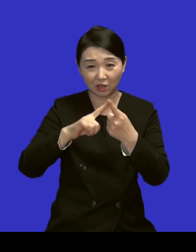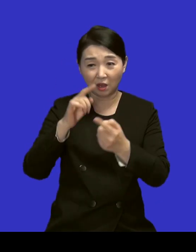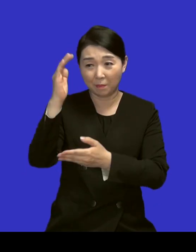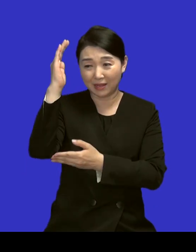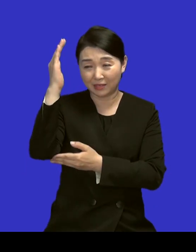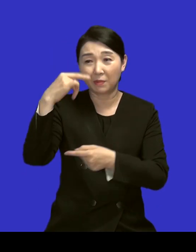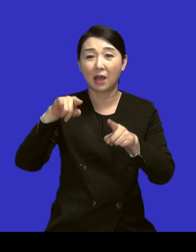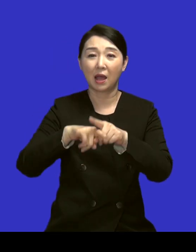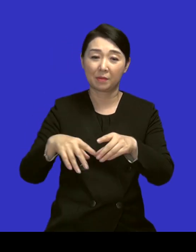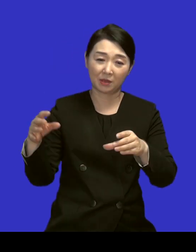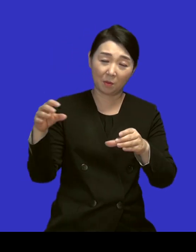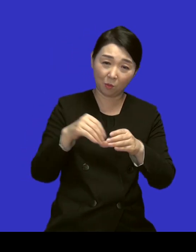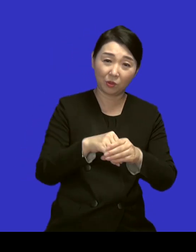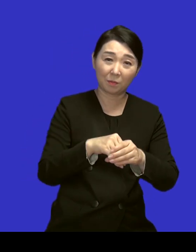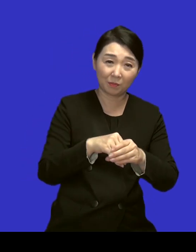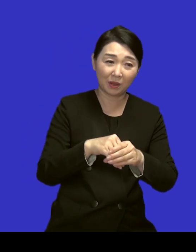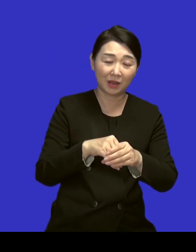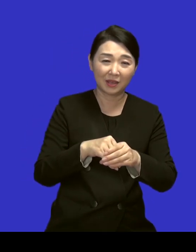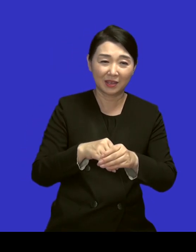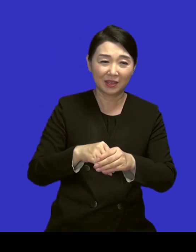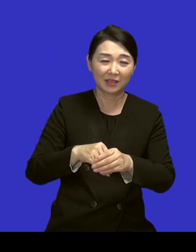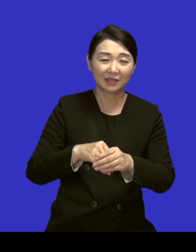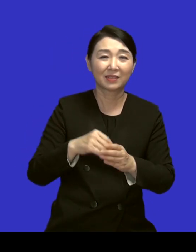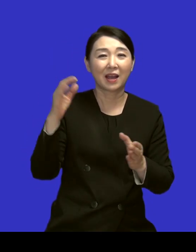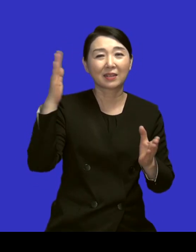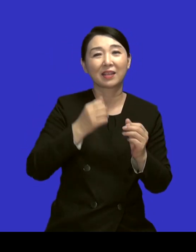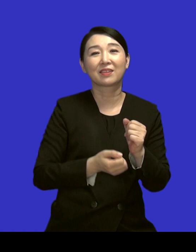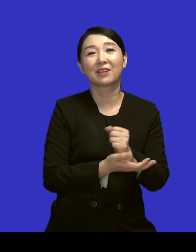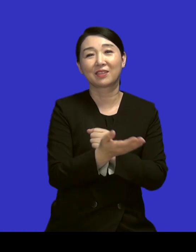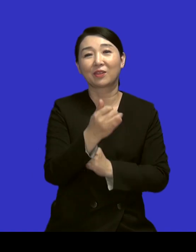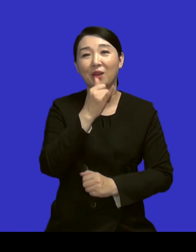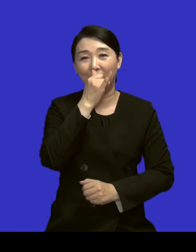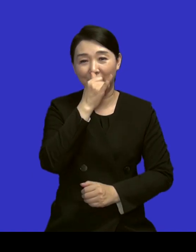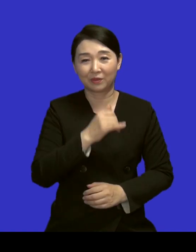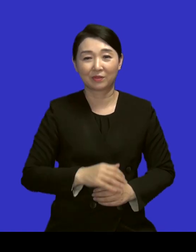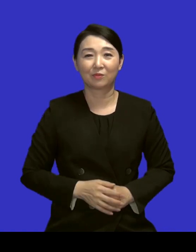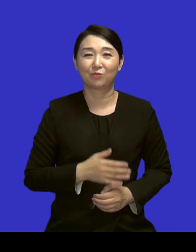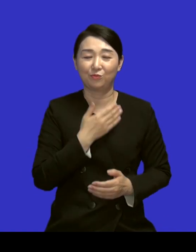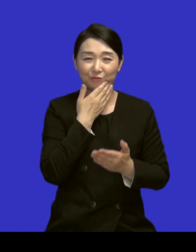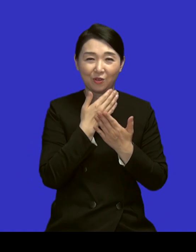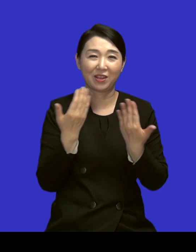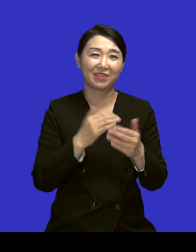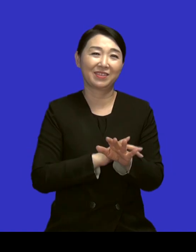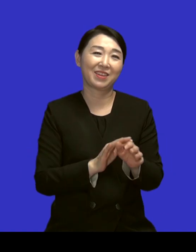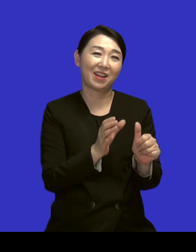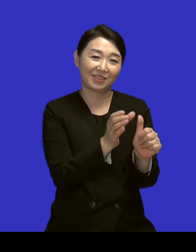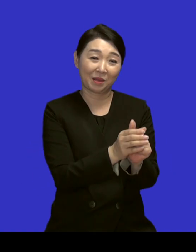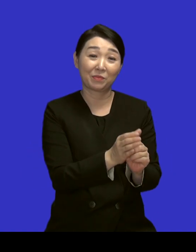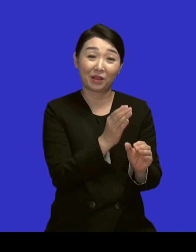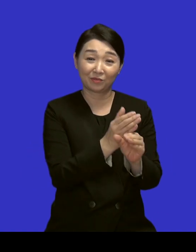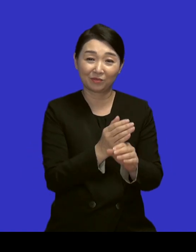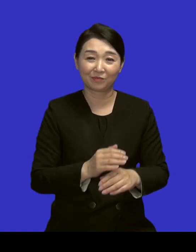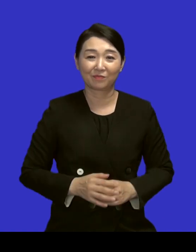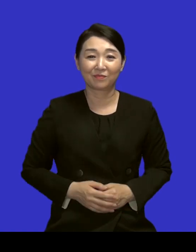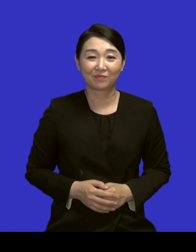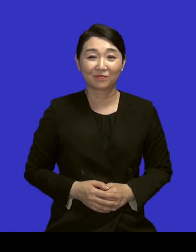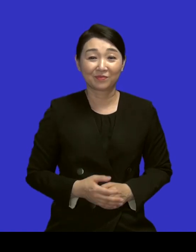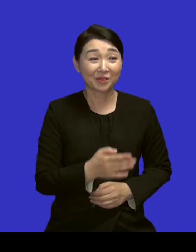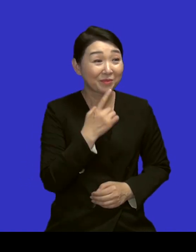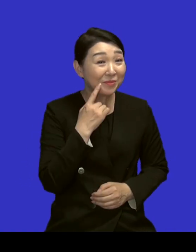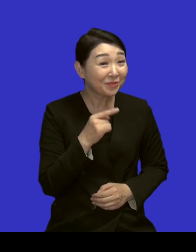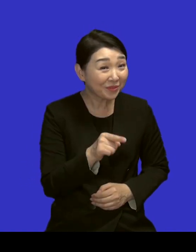담아서 이렇게 그들의 바닷속으로 뿌려주는 사역을 하고 있고 아주 중요한 일 하고 계신 거예요. 요즘 세대에